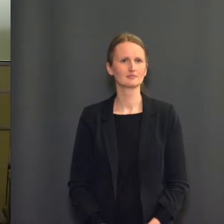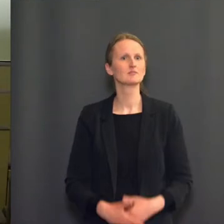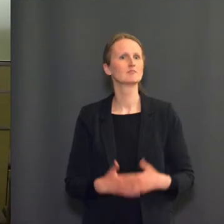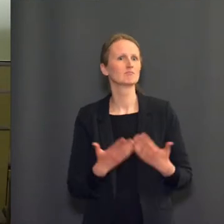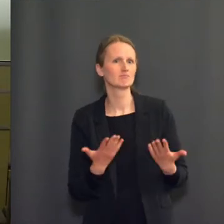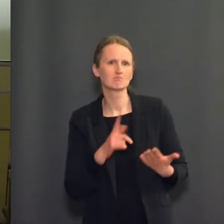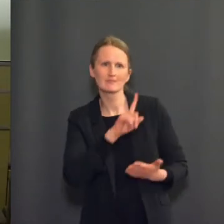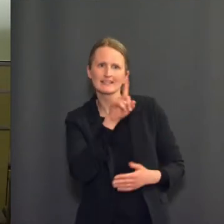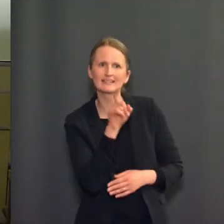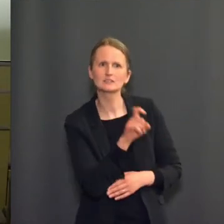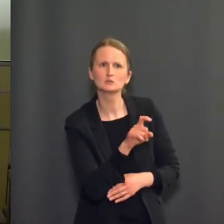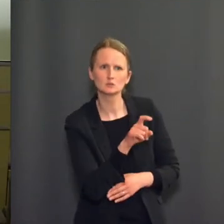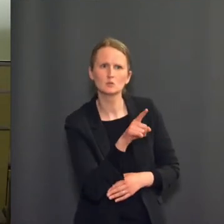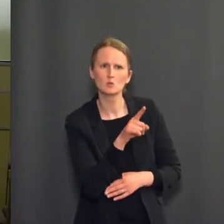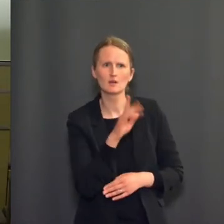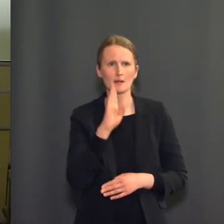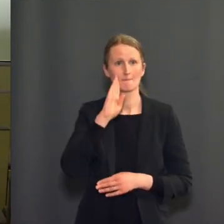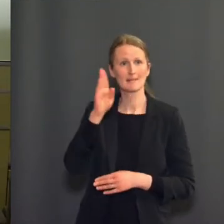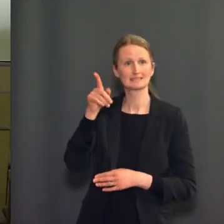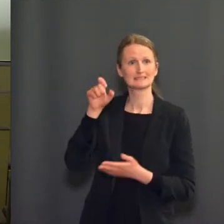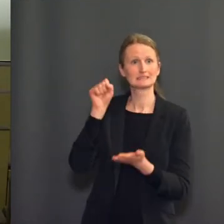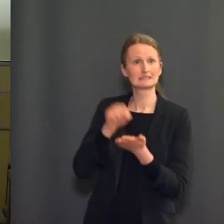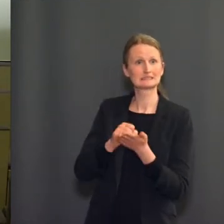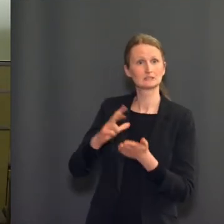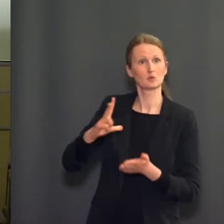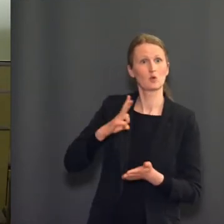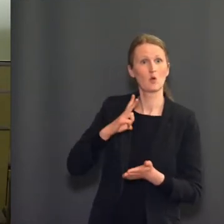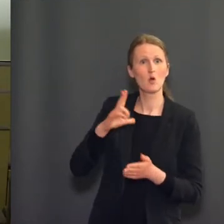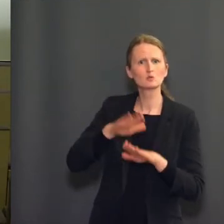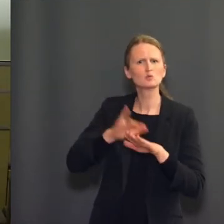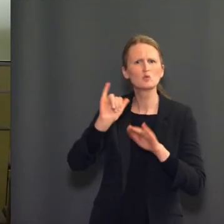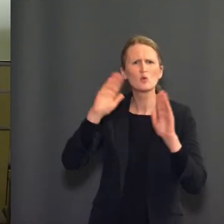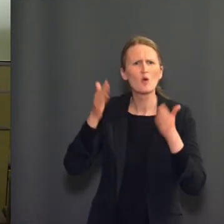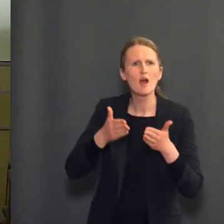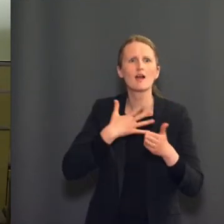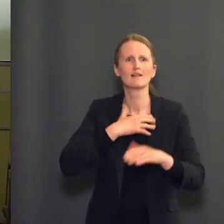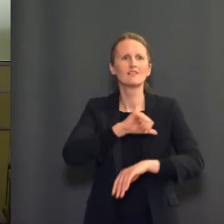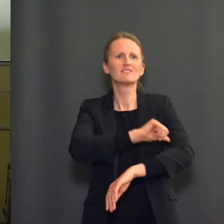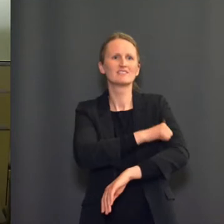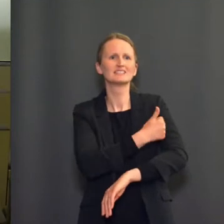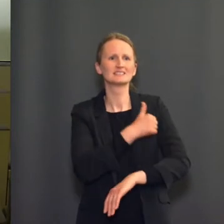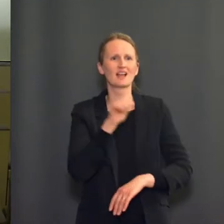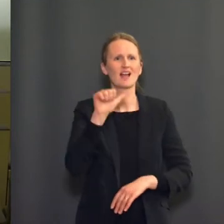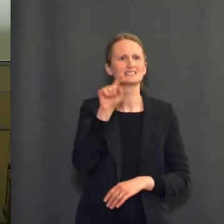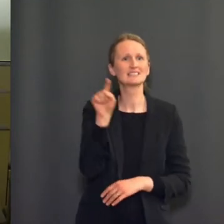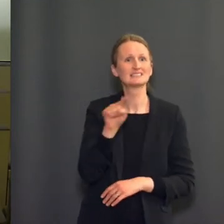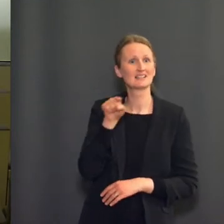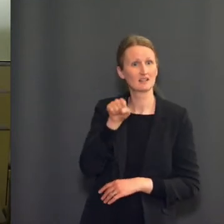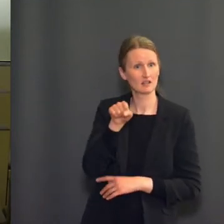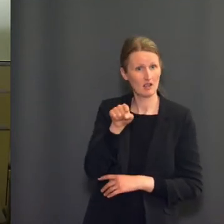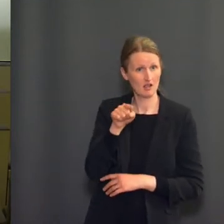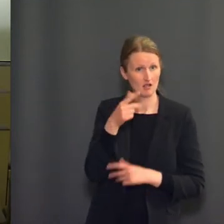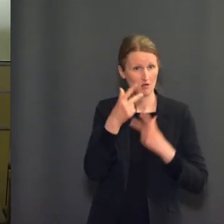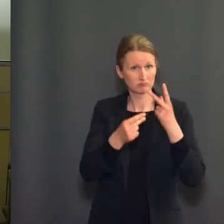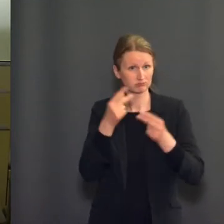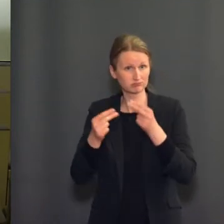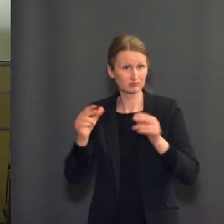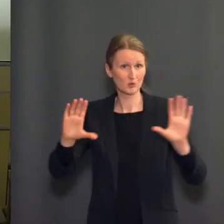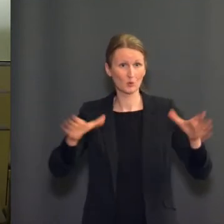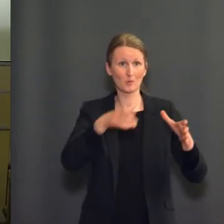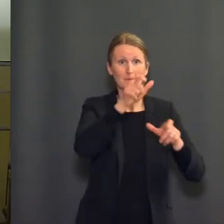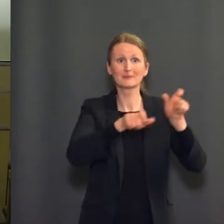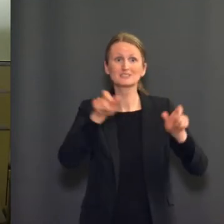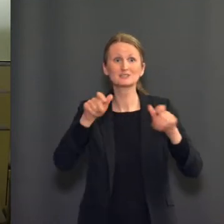L'usage du vaccin AstraZeneca pour les personnes de moins de 60 ans. Suite aux rares cas de thrombose avec chute